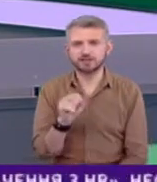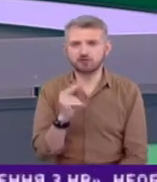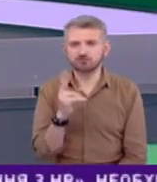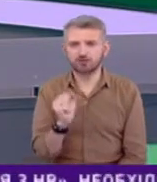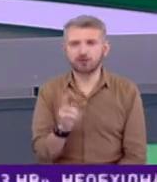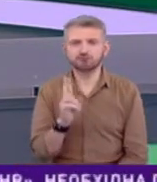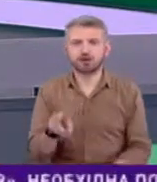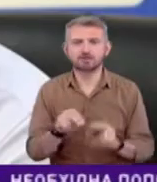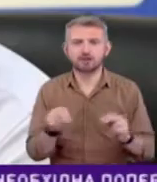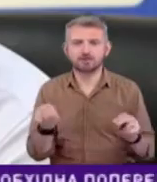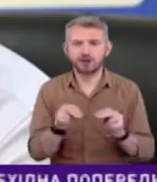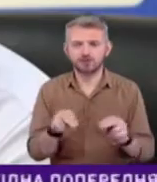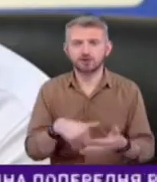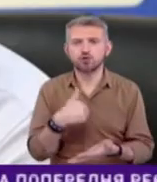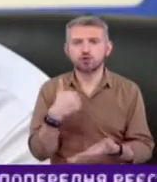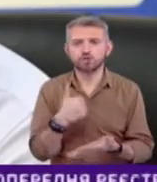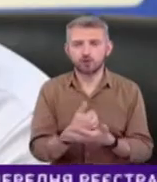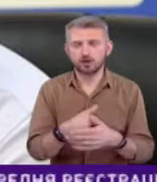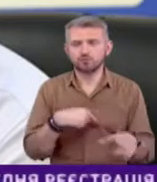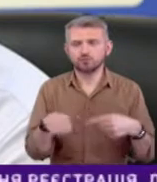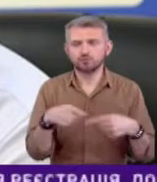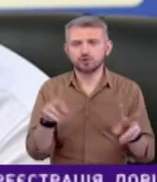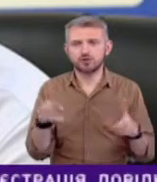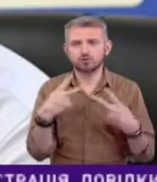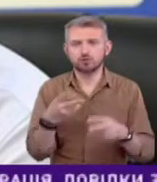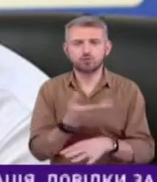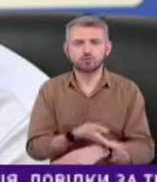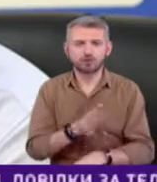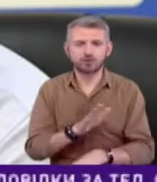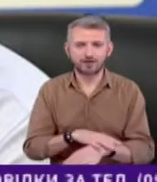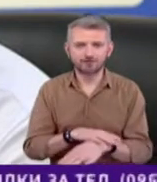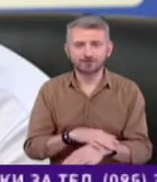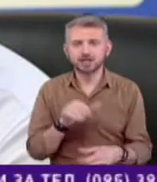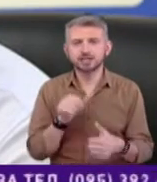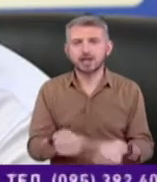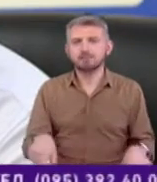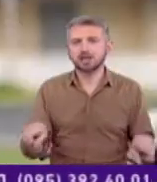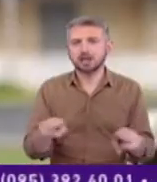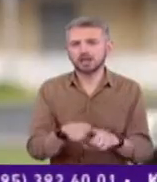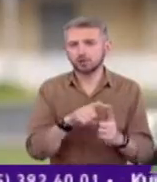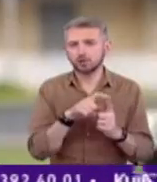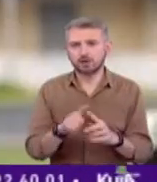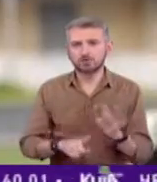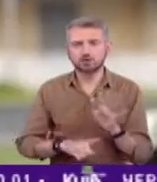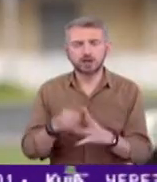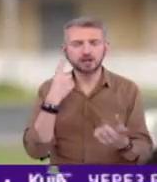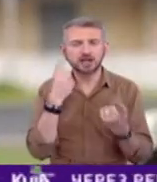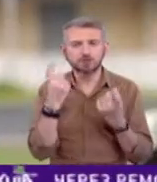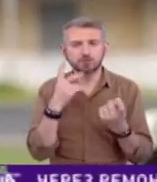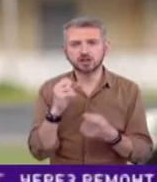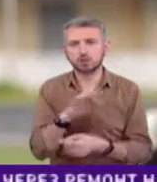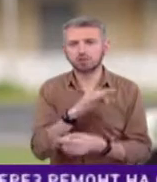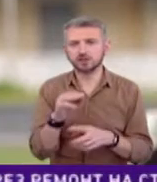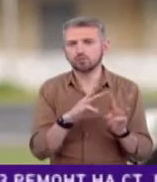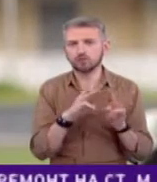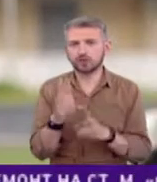ролі наставника головного футбольного клубу Полтавщини. Саме такими словами починається інформація на офіційному